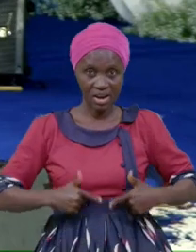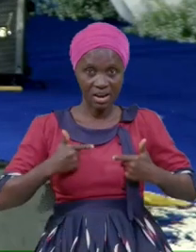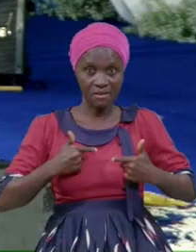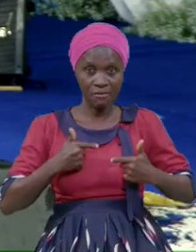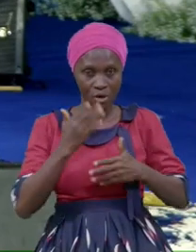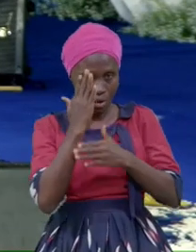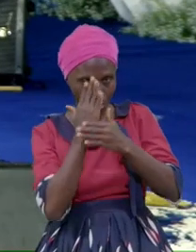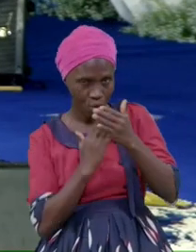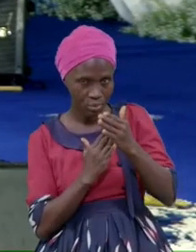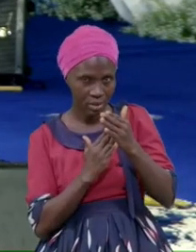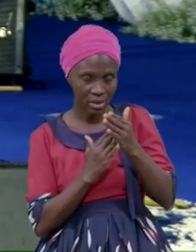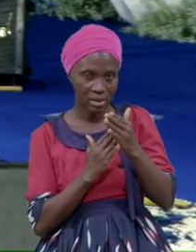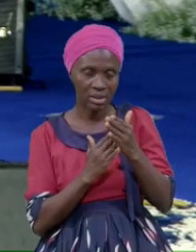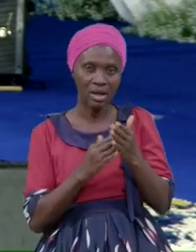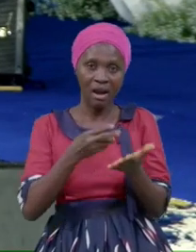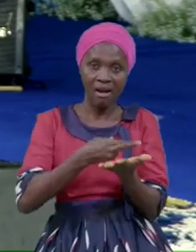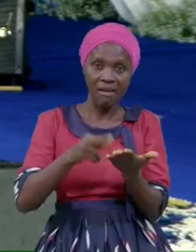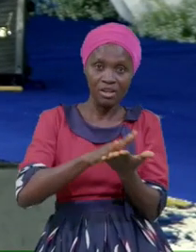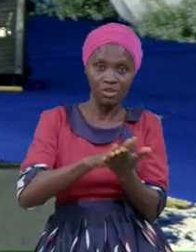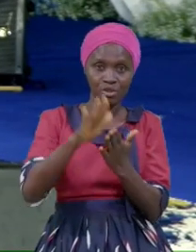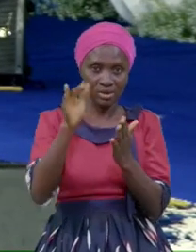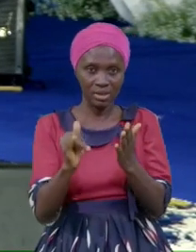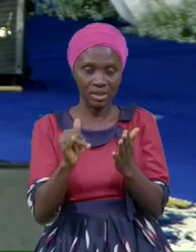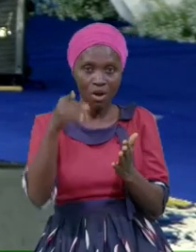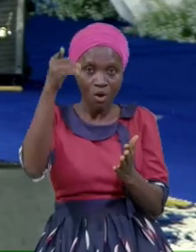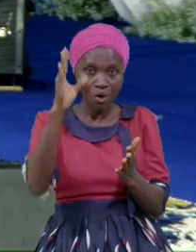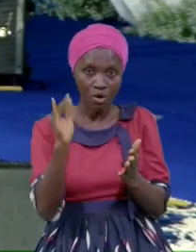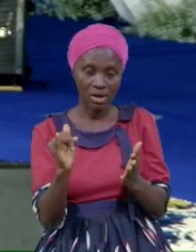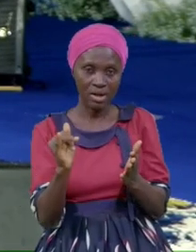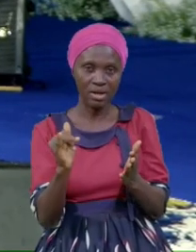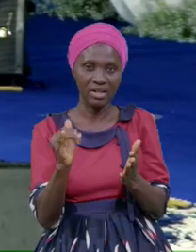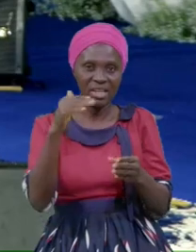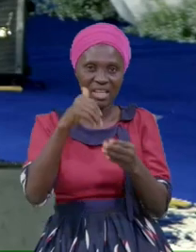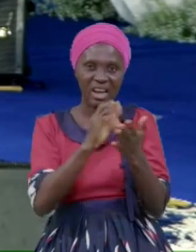sagesse, la justice et la piété.